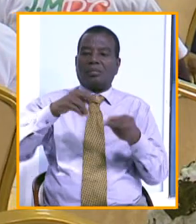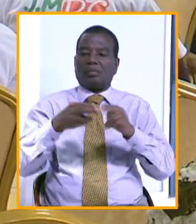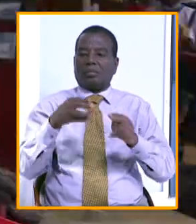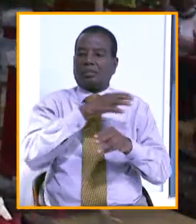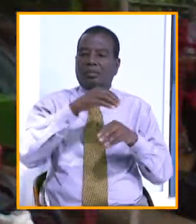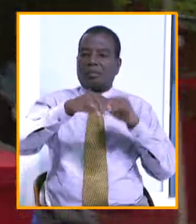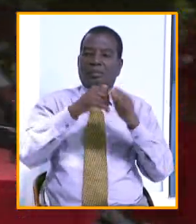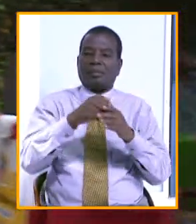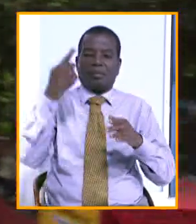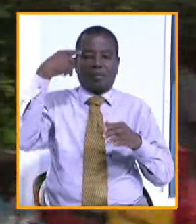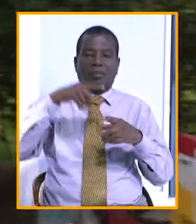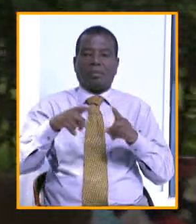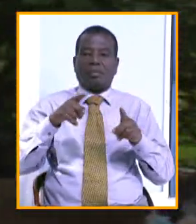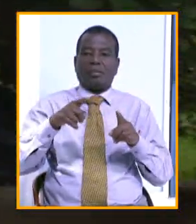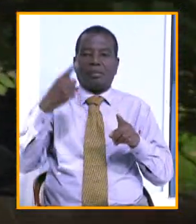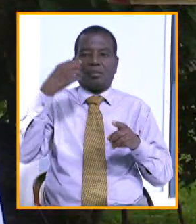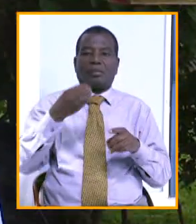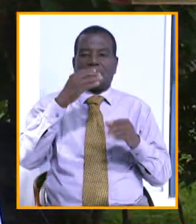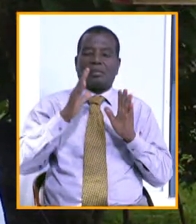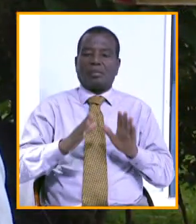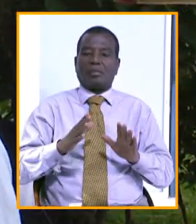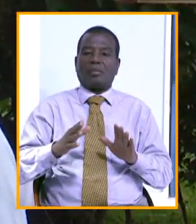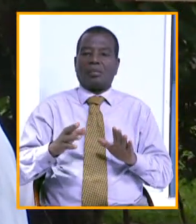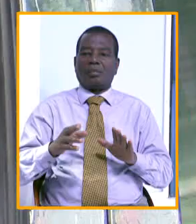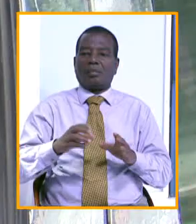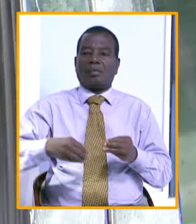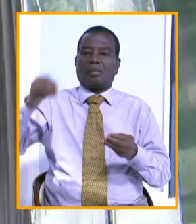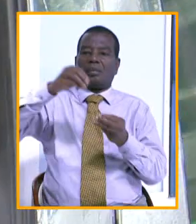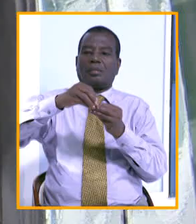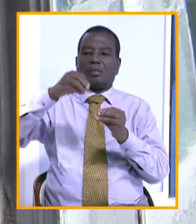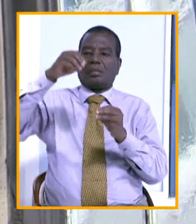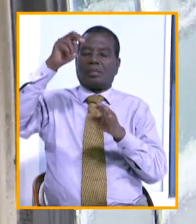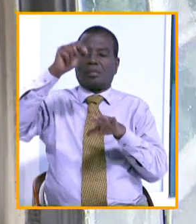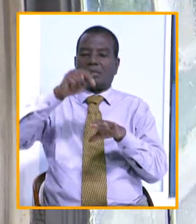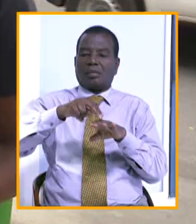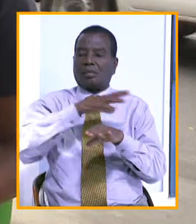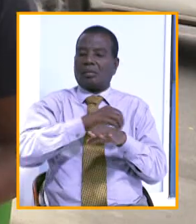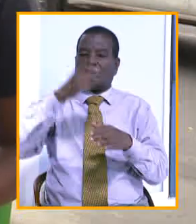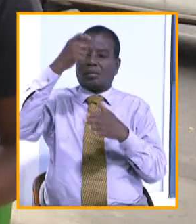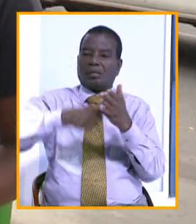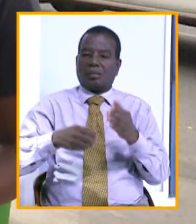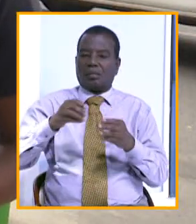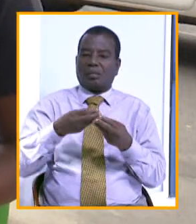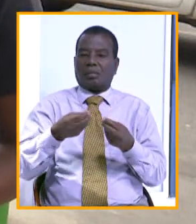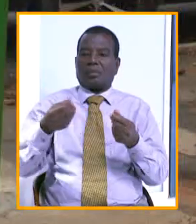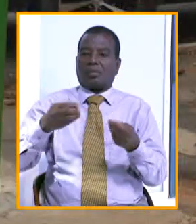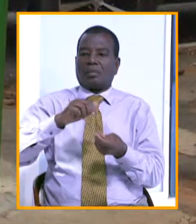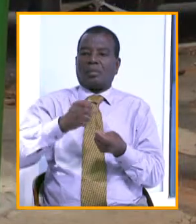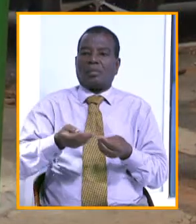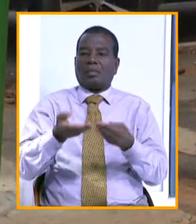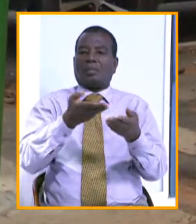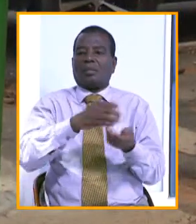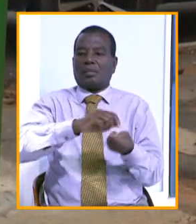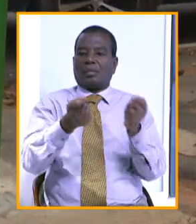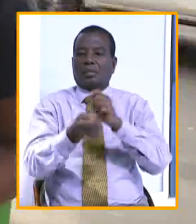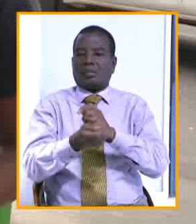accessible à tous. Et pourtant, pour les consommateurs, la récente augmentation des prix des produits alimentaires a entraîné des changements dans leur